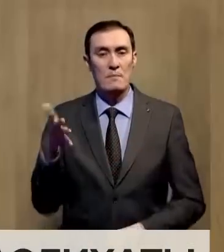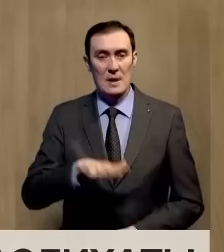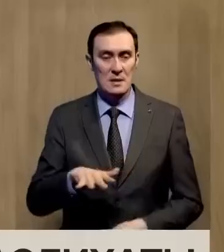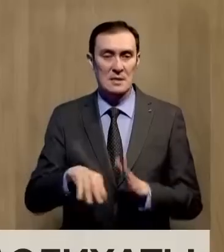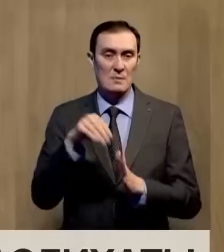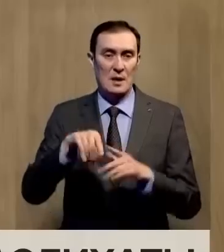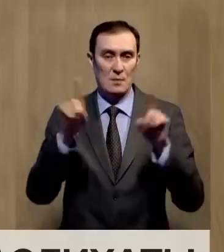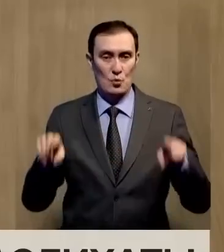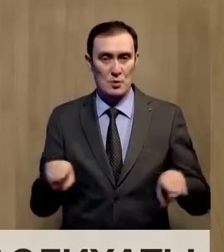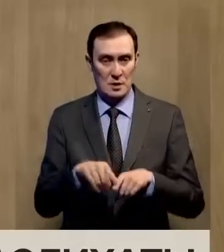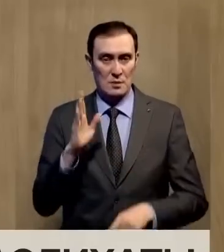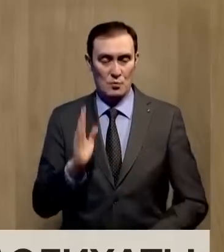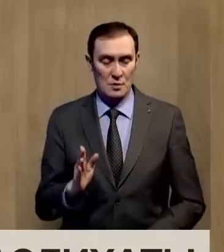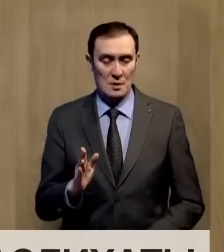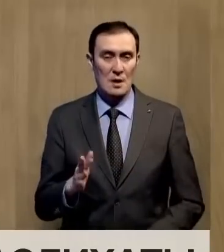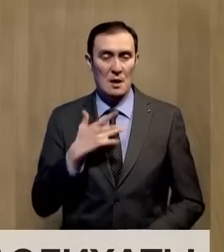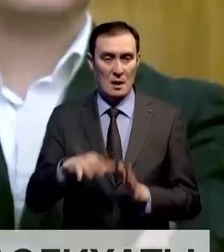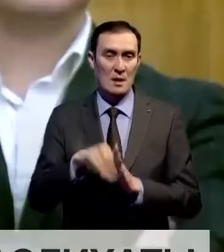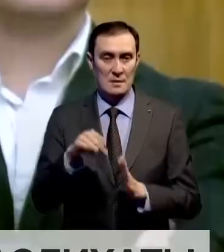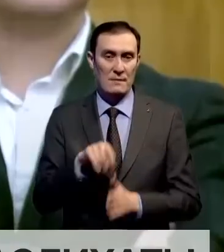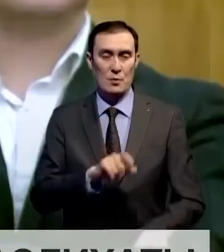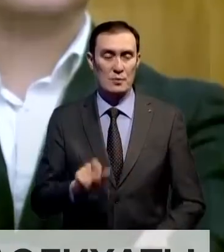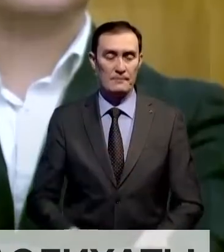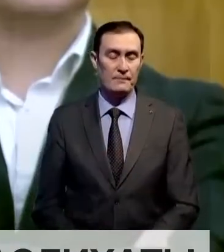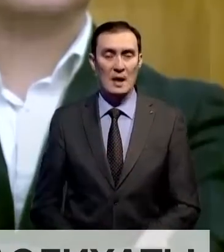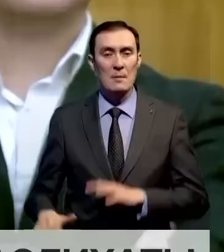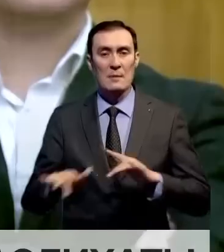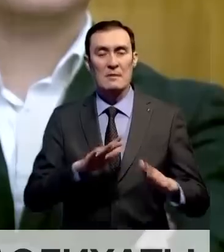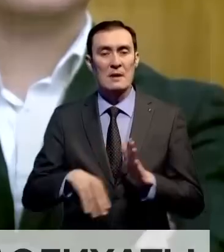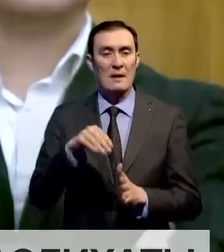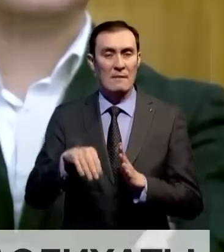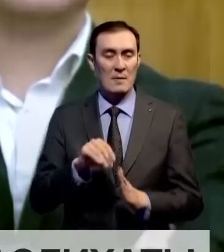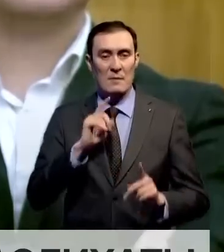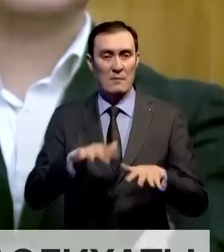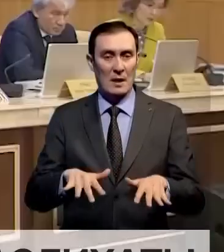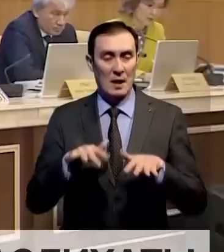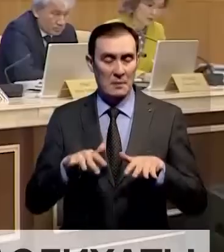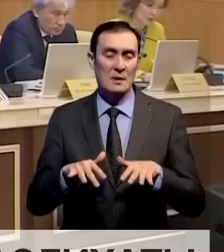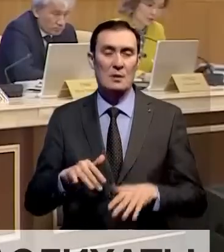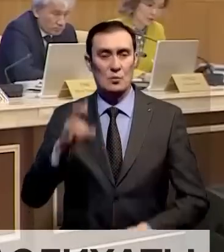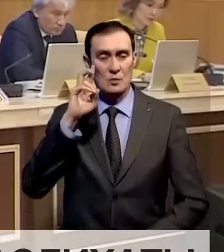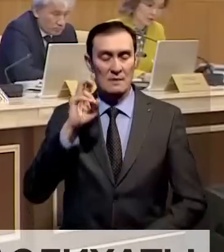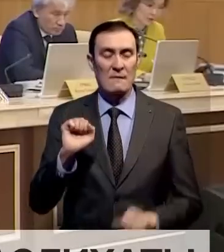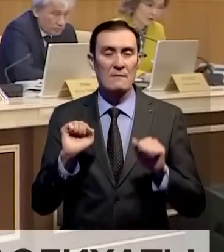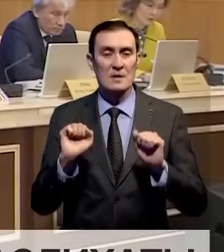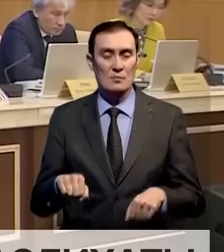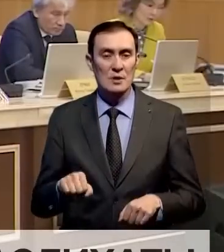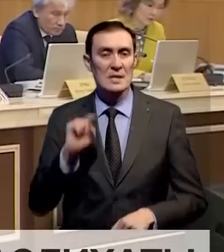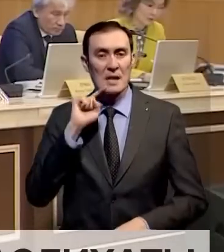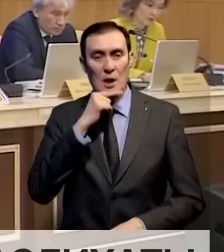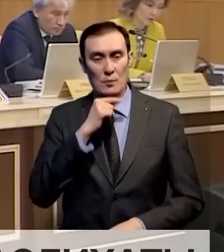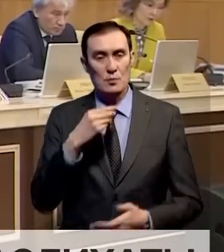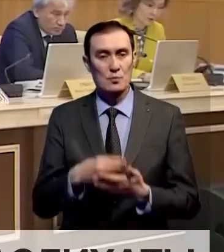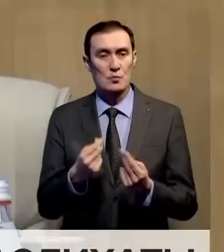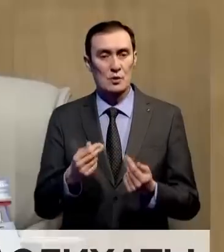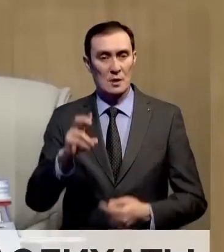избирательных бюллетенях будут голосовать граждане. Да? К слову, на проведение выборов в Мажилис парламента и маслихаты страны, возможно, удастся сэкономить